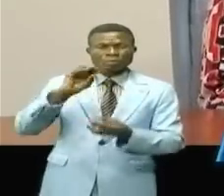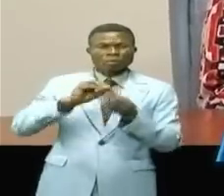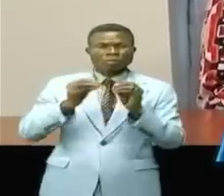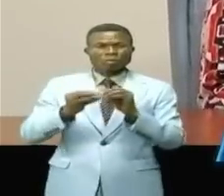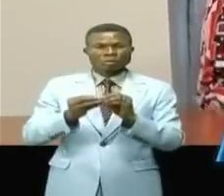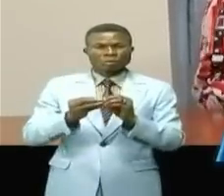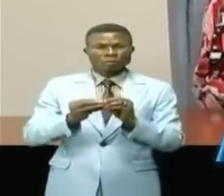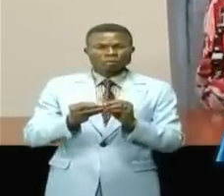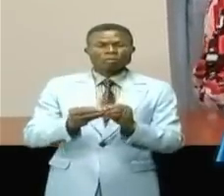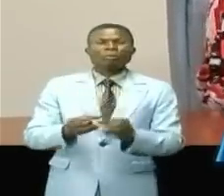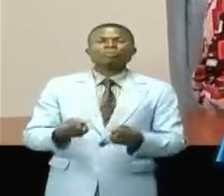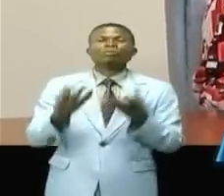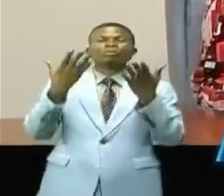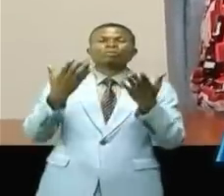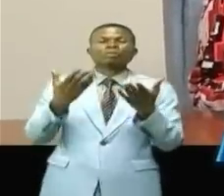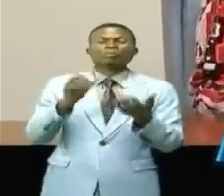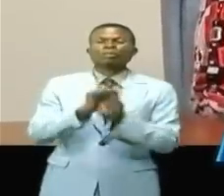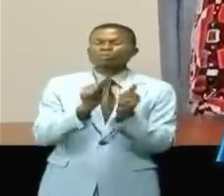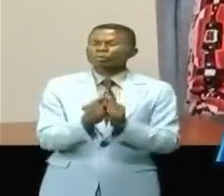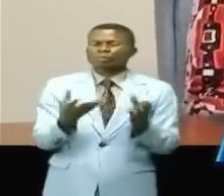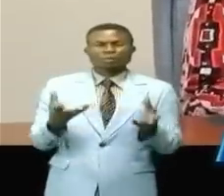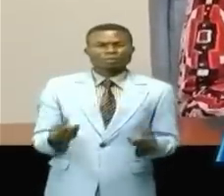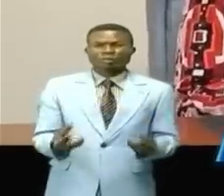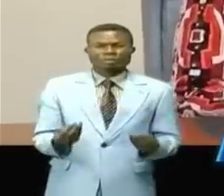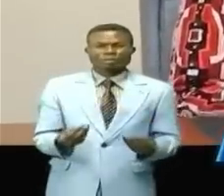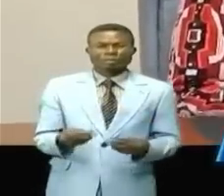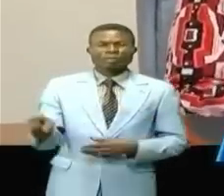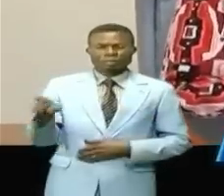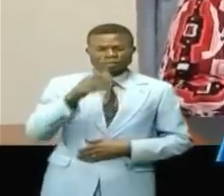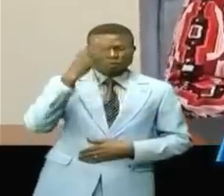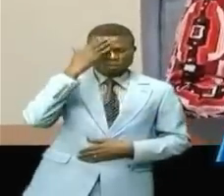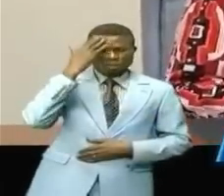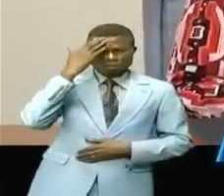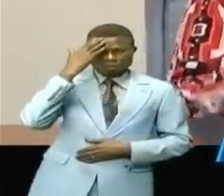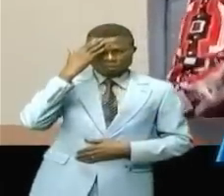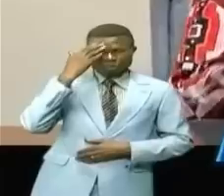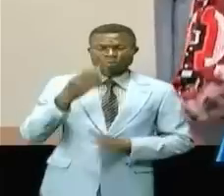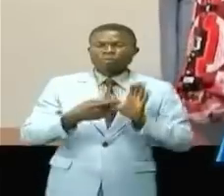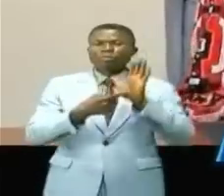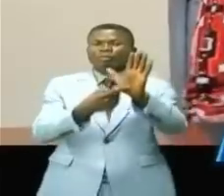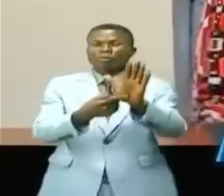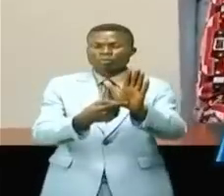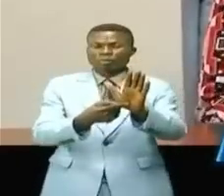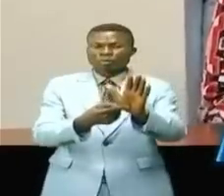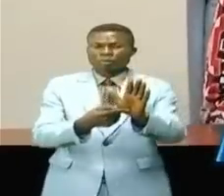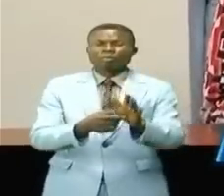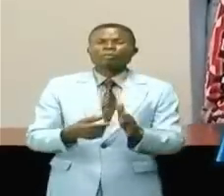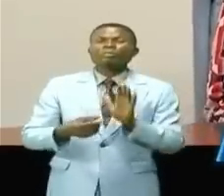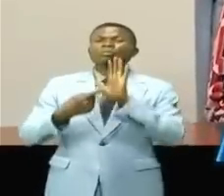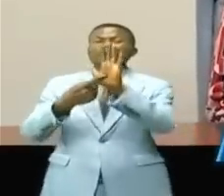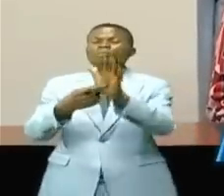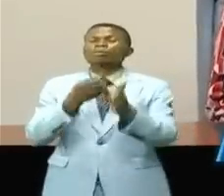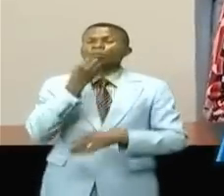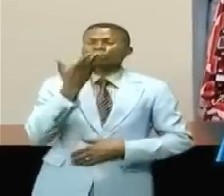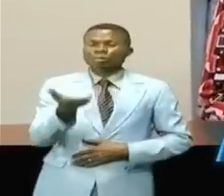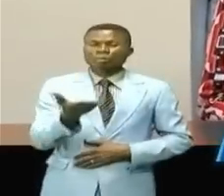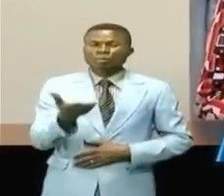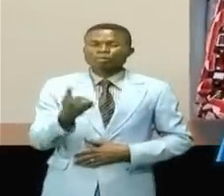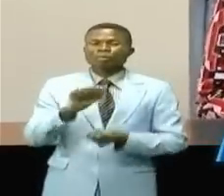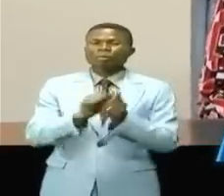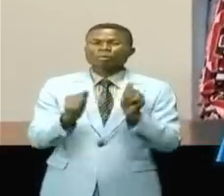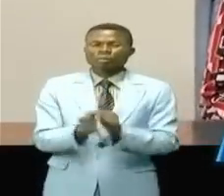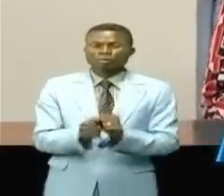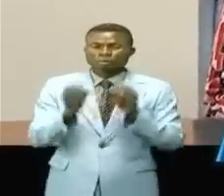sur les revenus locatifs? C'est des questions simples. Est-ce que vous êtes au courant qu'on affiche ou est-ce qu'on a affiché, par exemple, la question